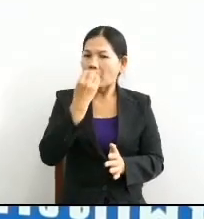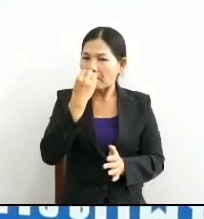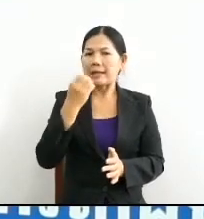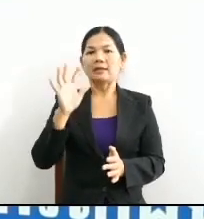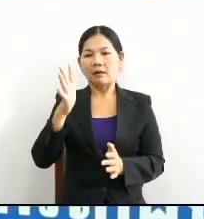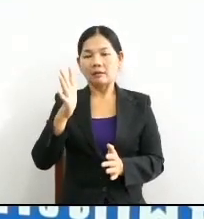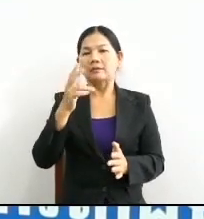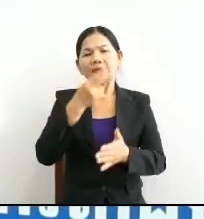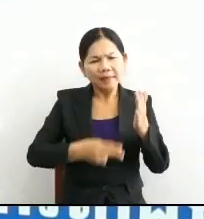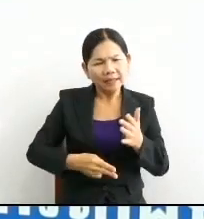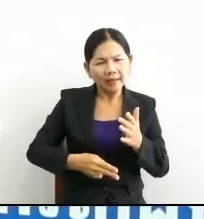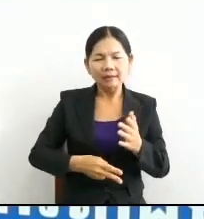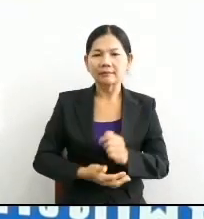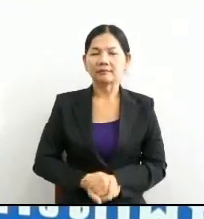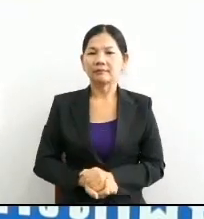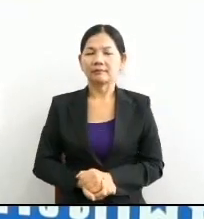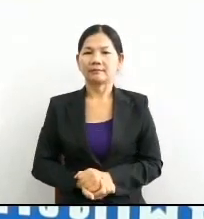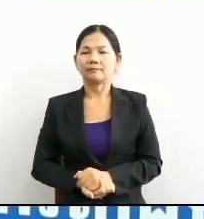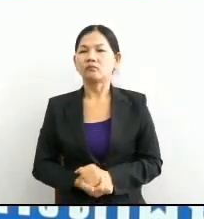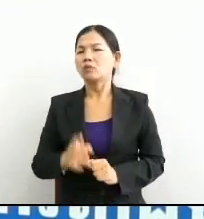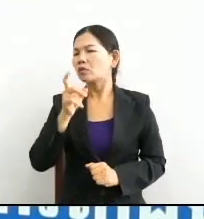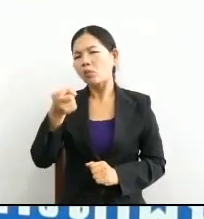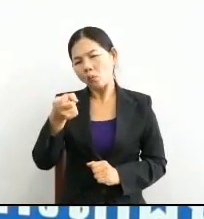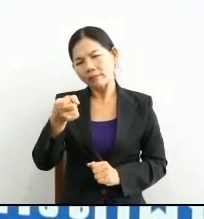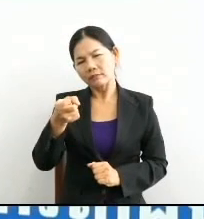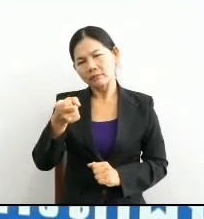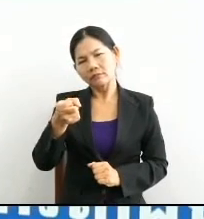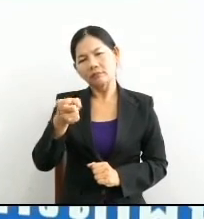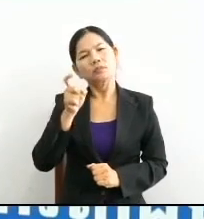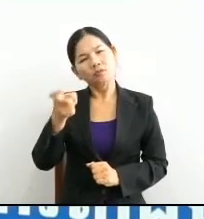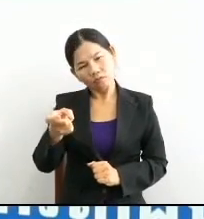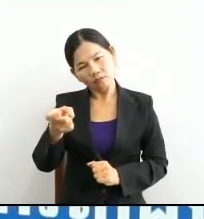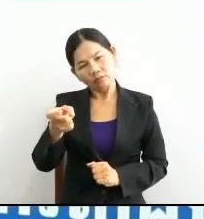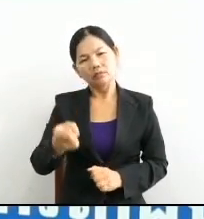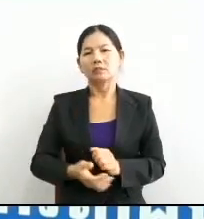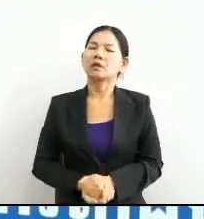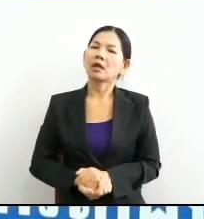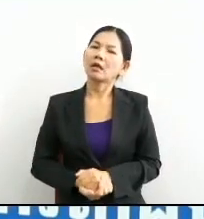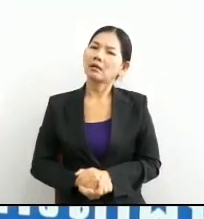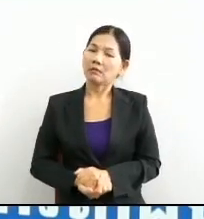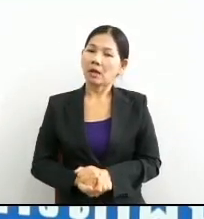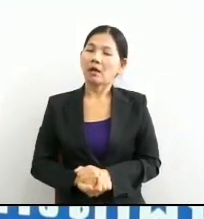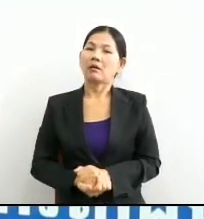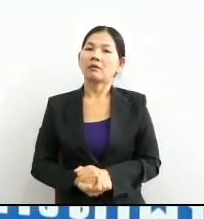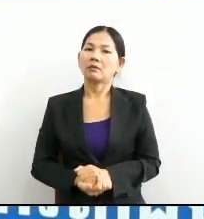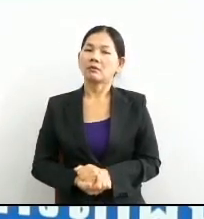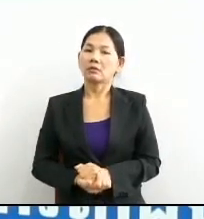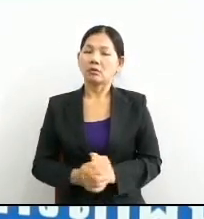ta vì mạch đáy vì nắng ngọt cha chẳng rồi nó bê nếp như này khá